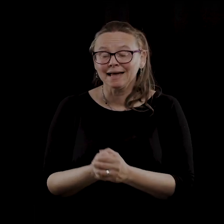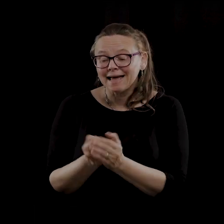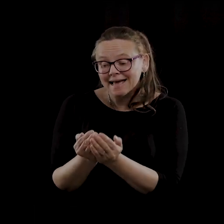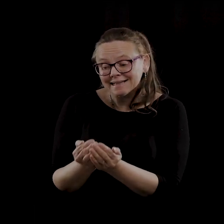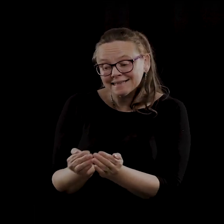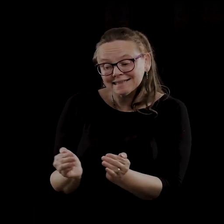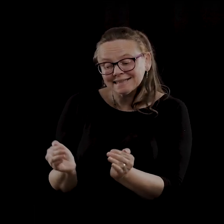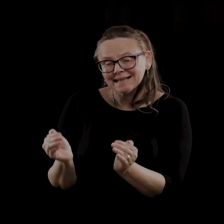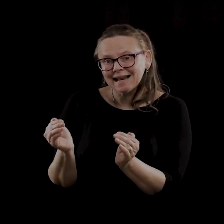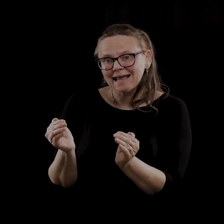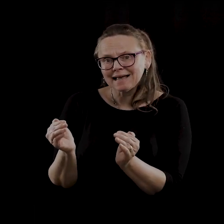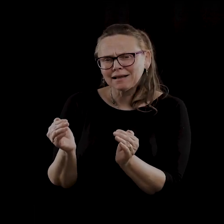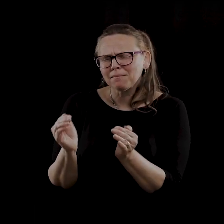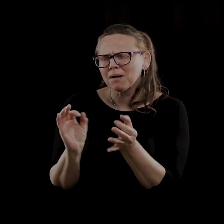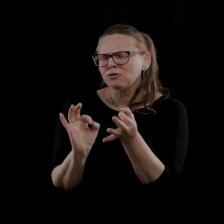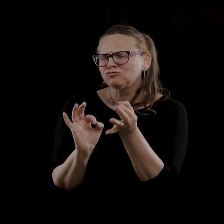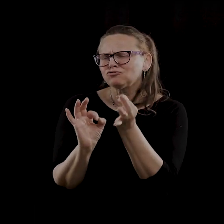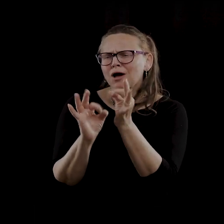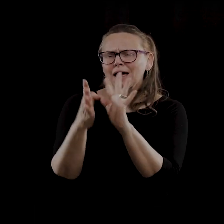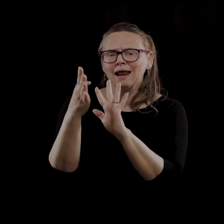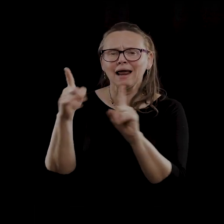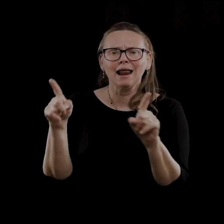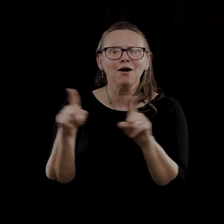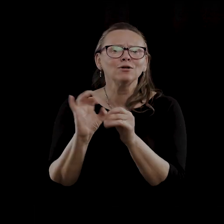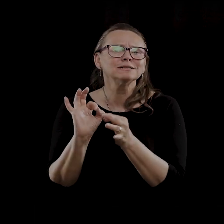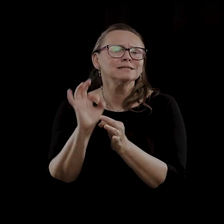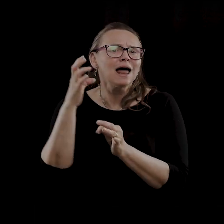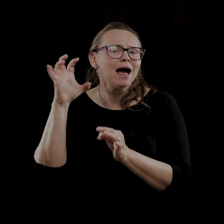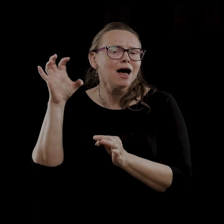Skleda pa je žarela kot zlato sonce.